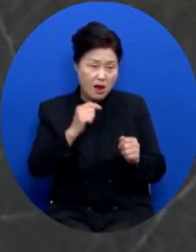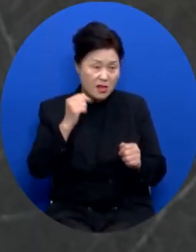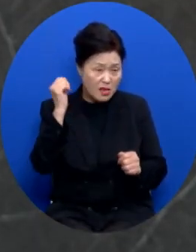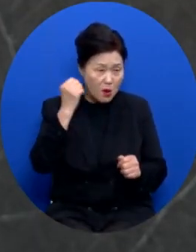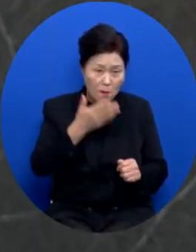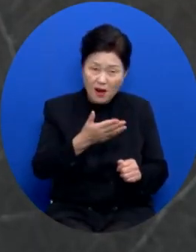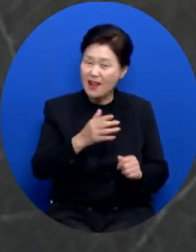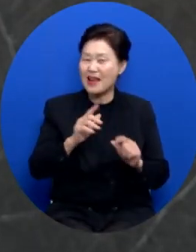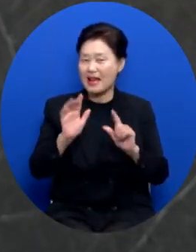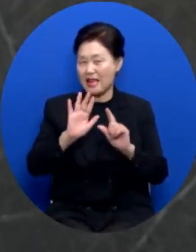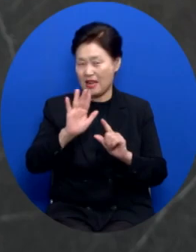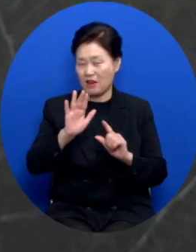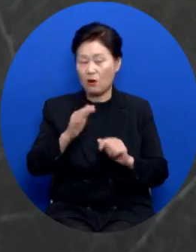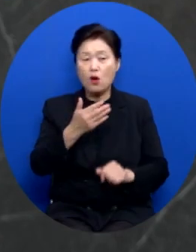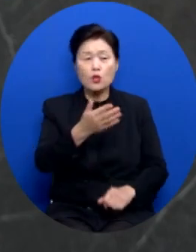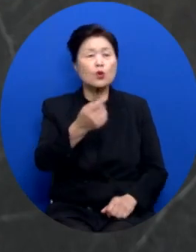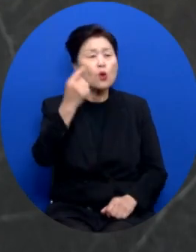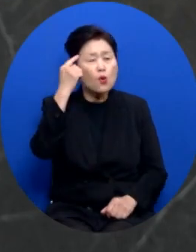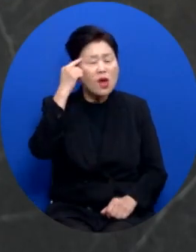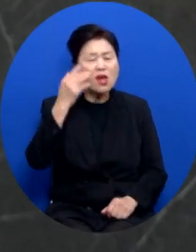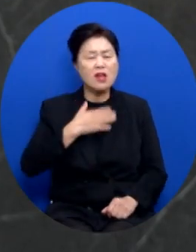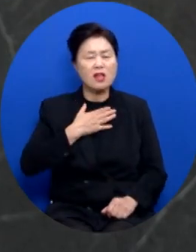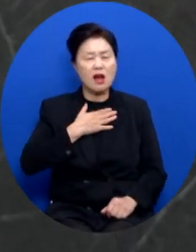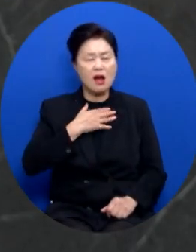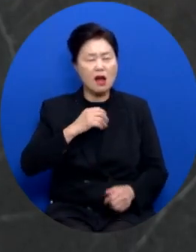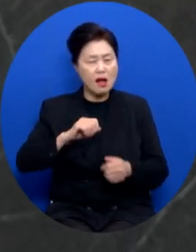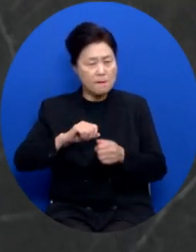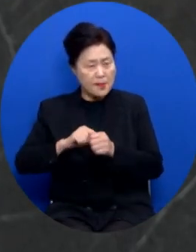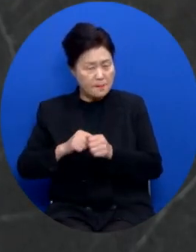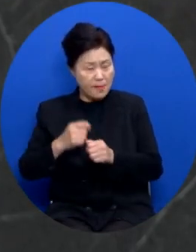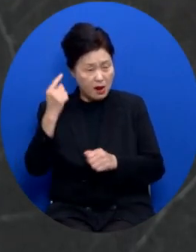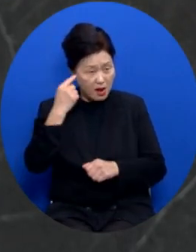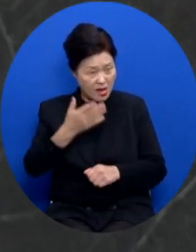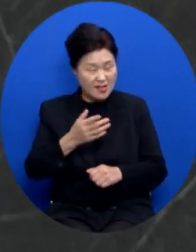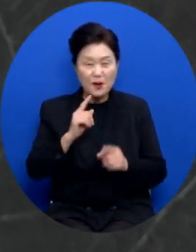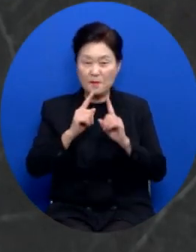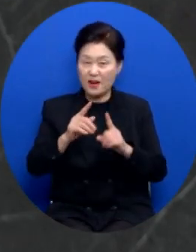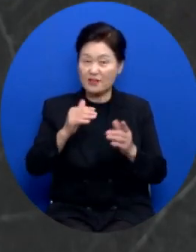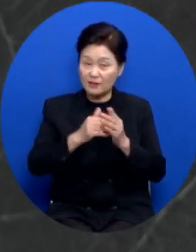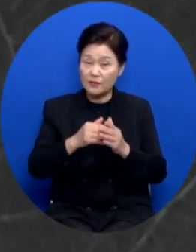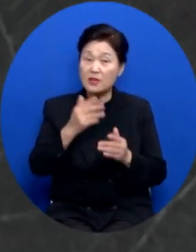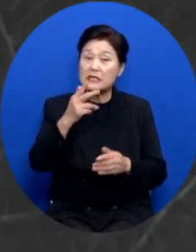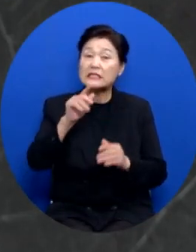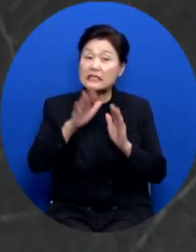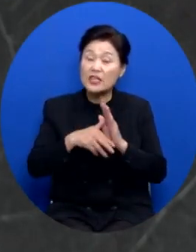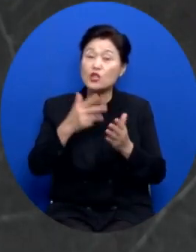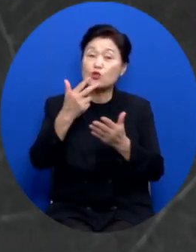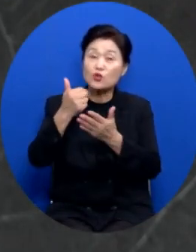말씀 네가를 핍박 씀 그